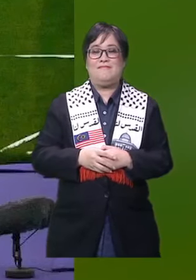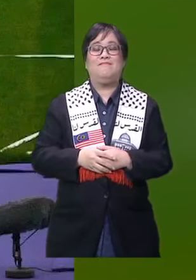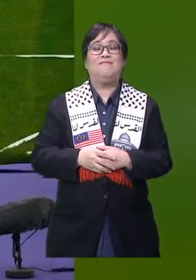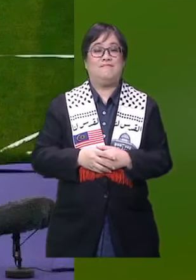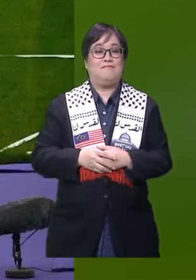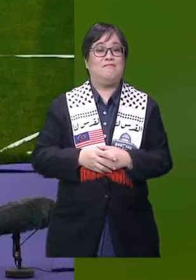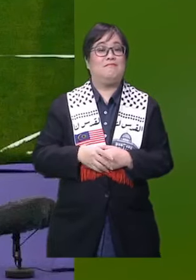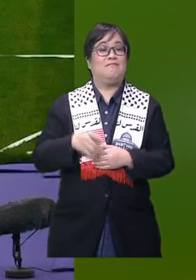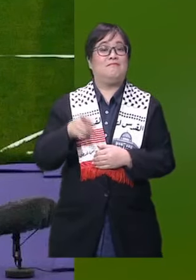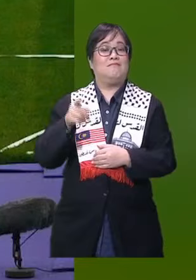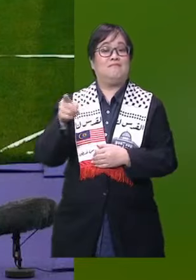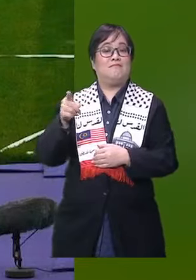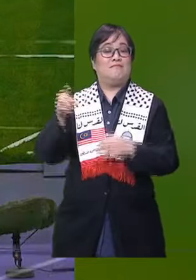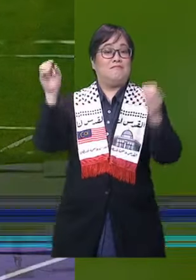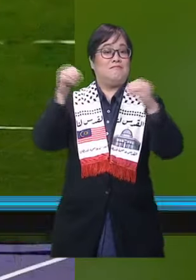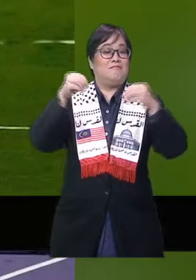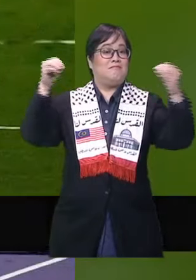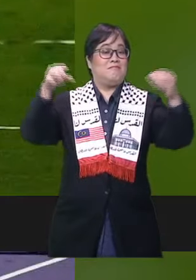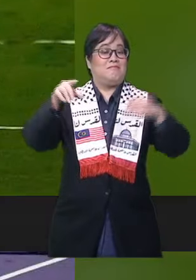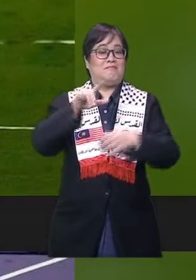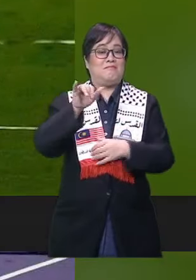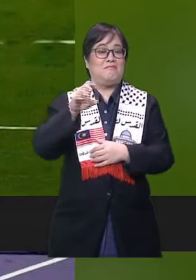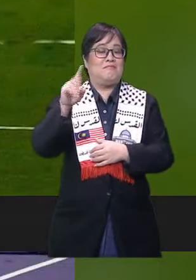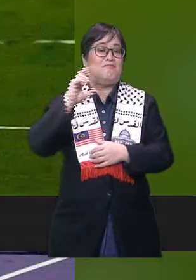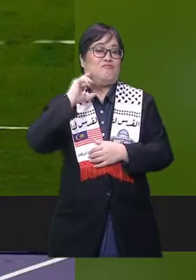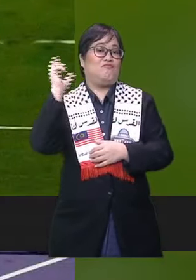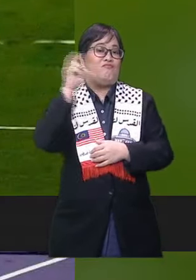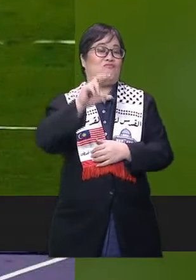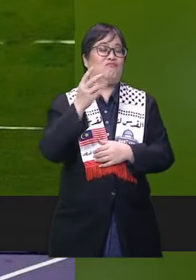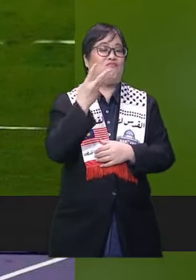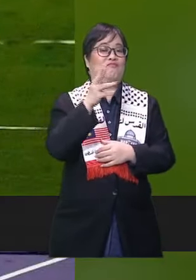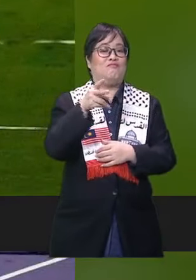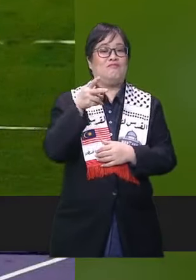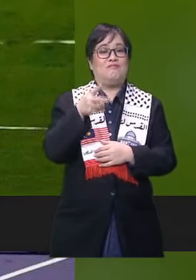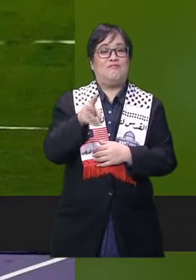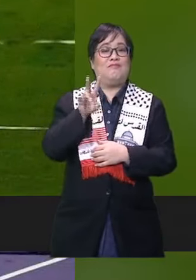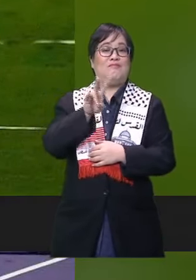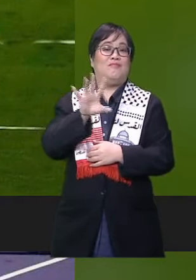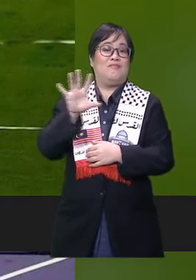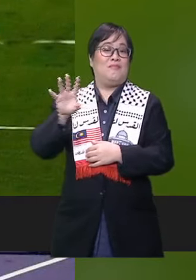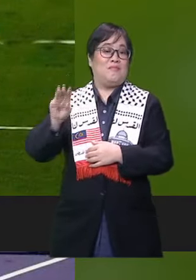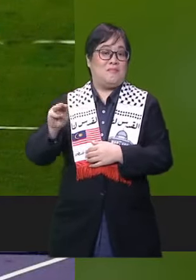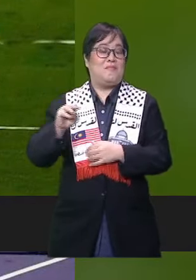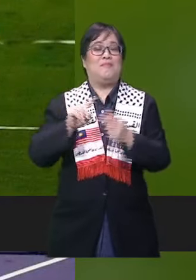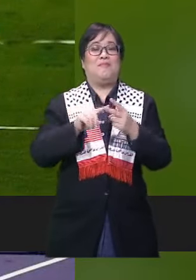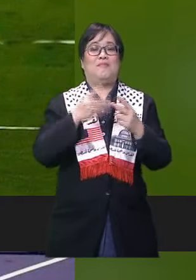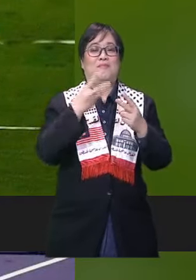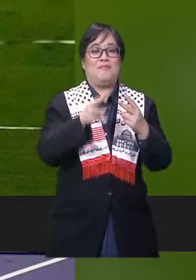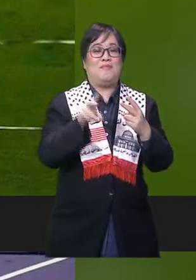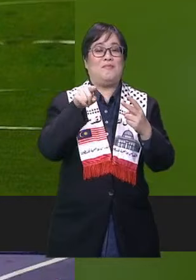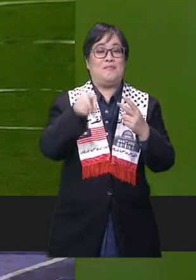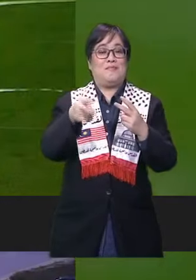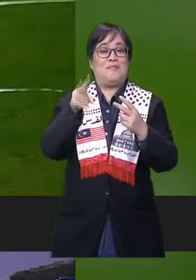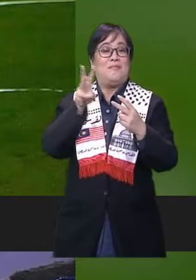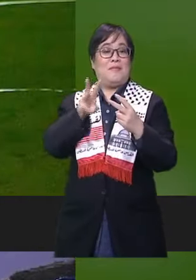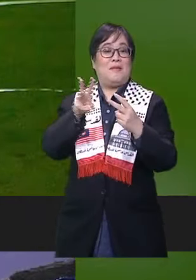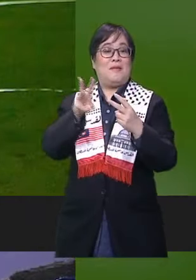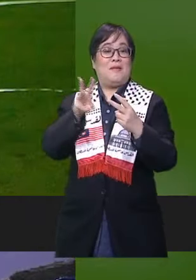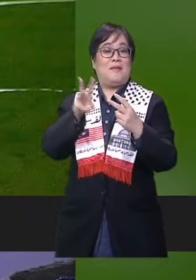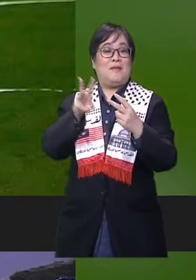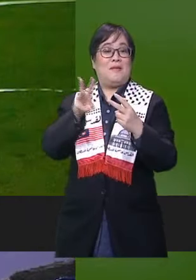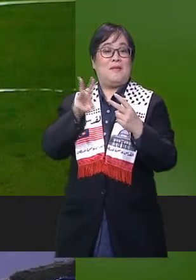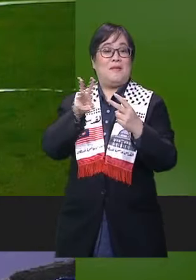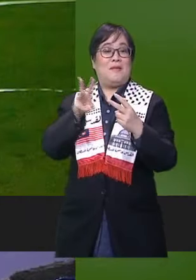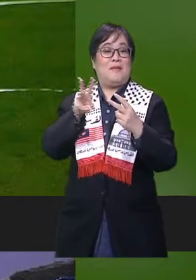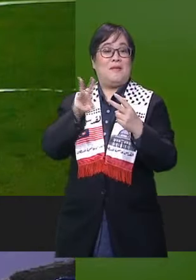Pada aksi di Stade de France, Ziyad memulakan saingan lontaran pertama 16.75 meter dan 16.66 meter pada percubaan